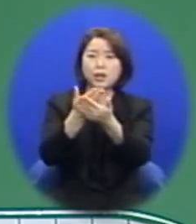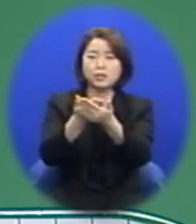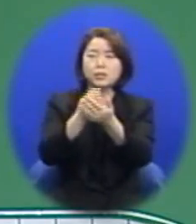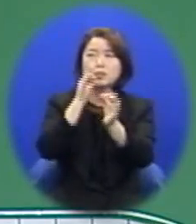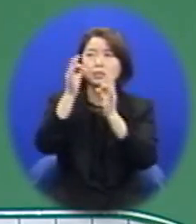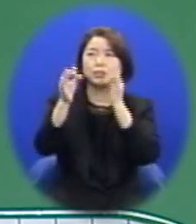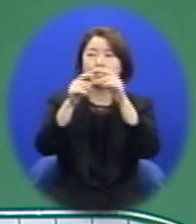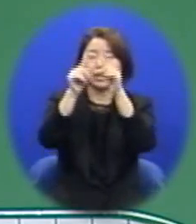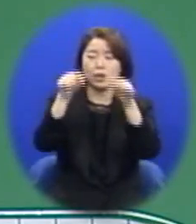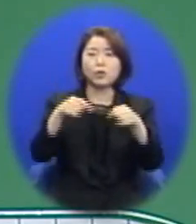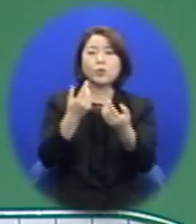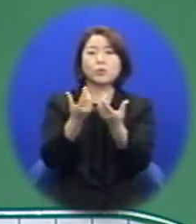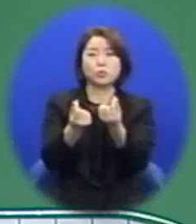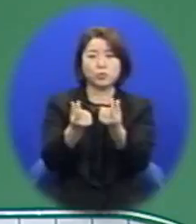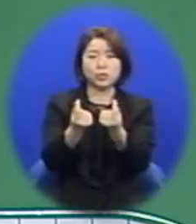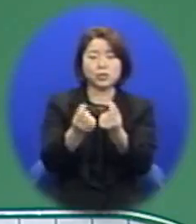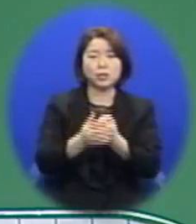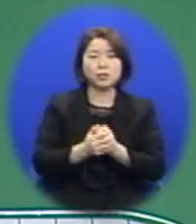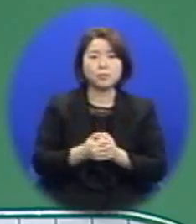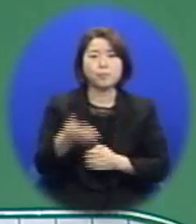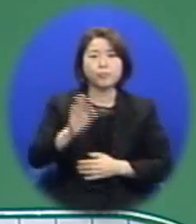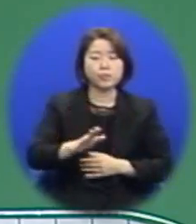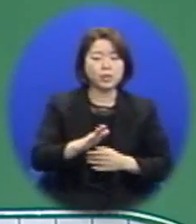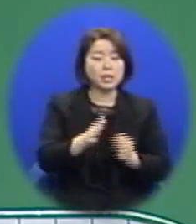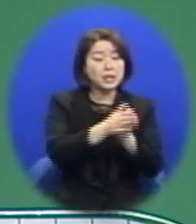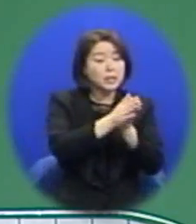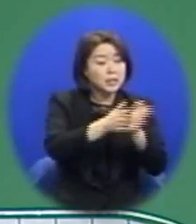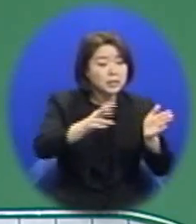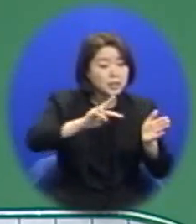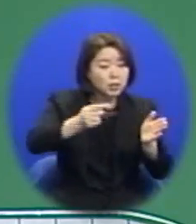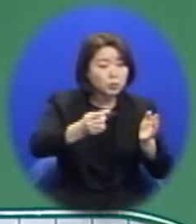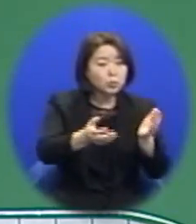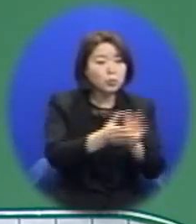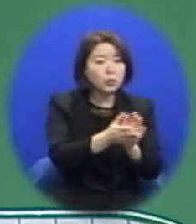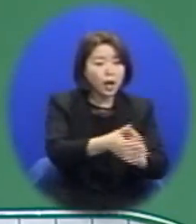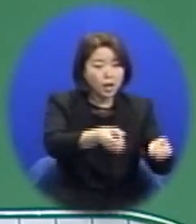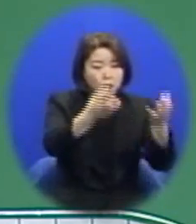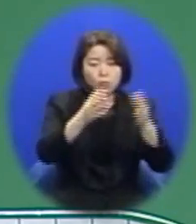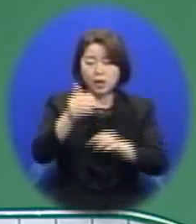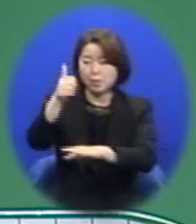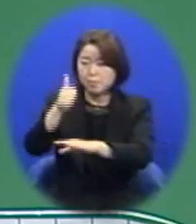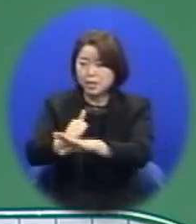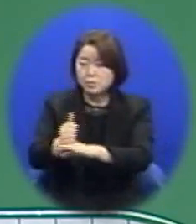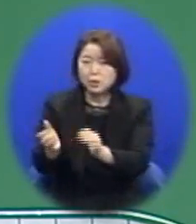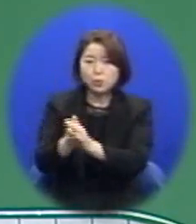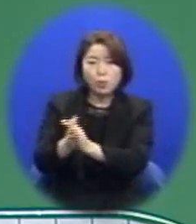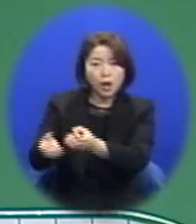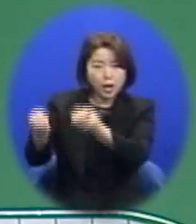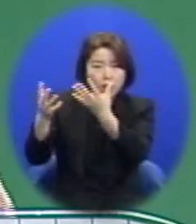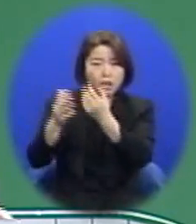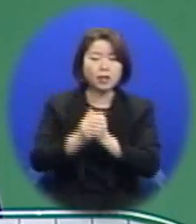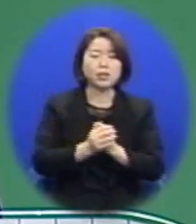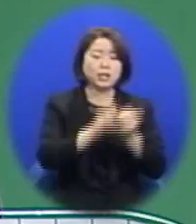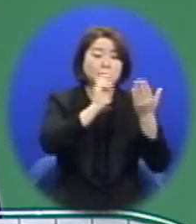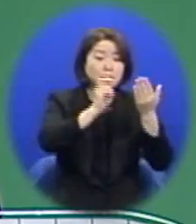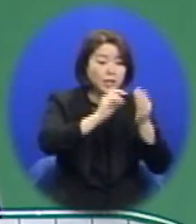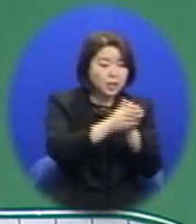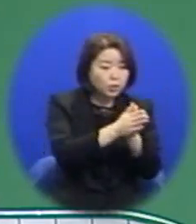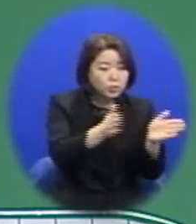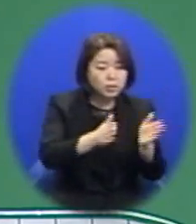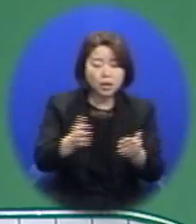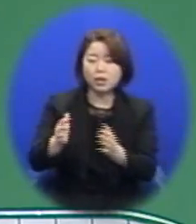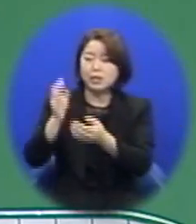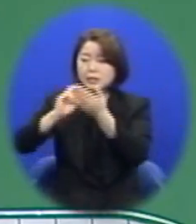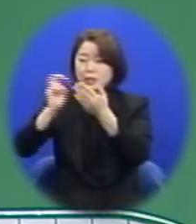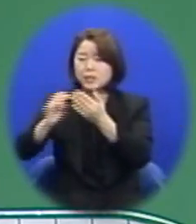탄원입니다. 그런데 시작도 할렐루야, 끝도 할렐루야. 찬양으로 시작하고 찬양으로 끝납니다.